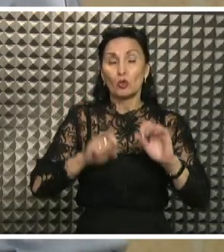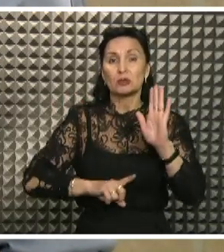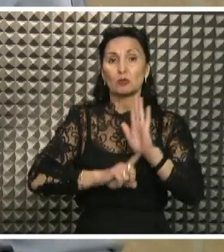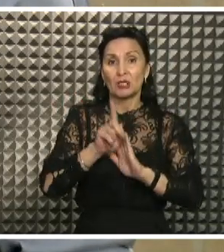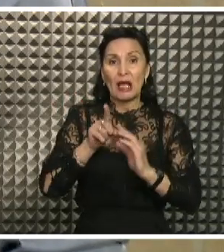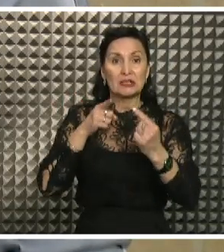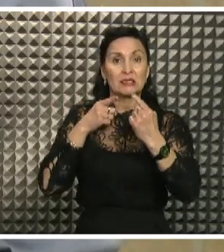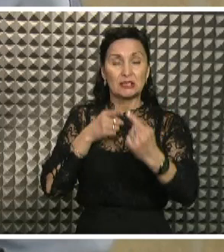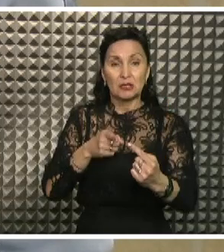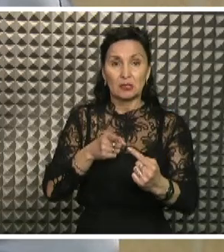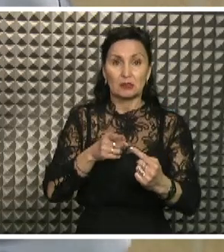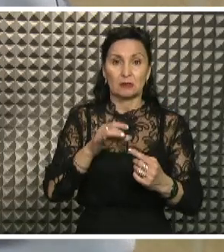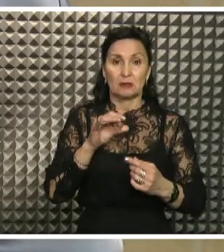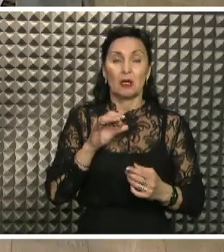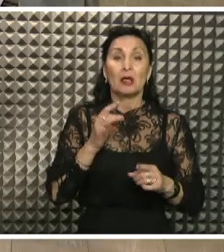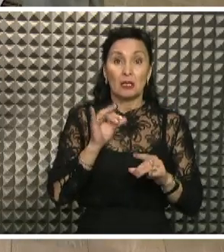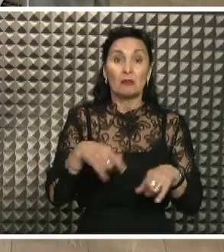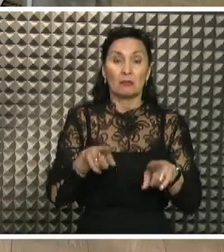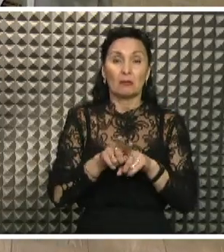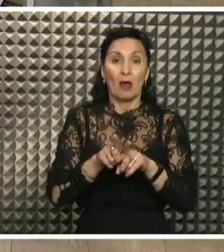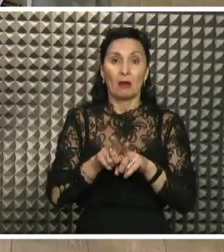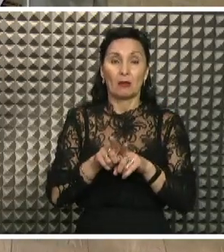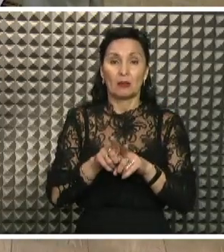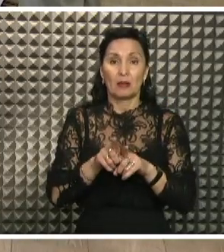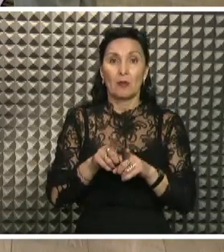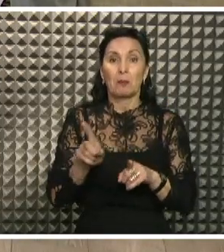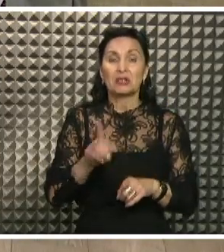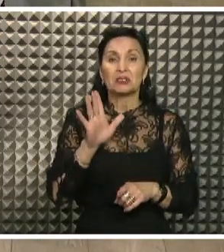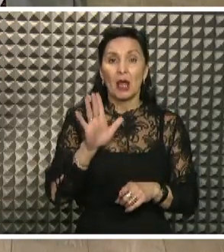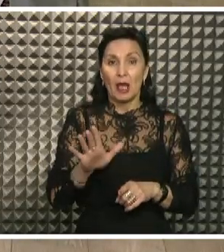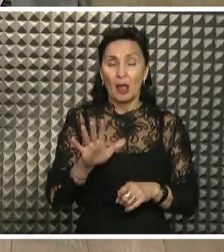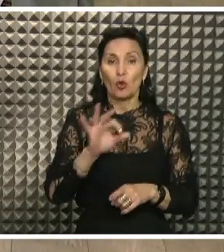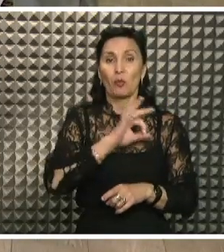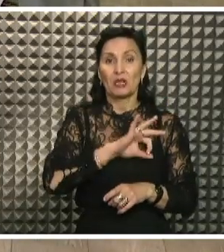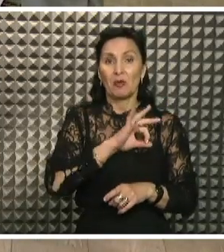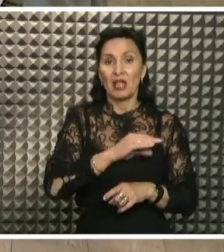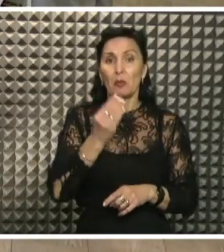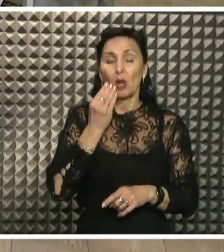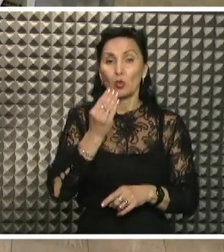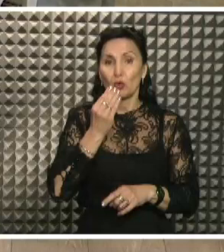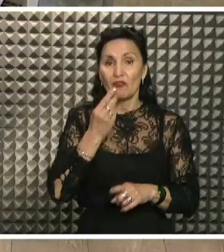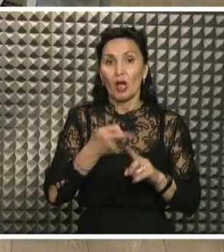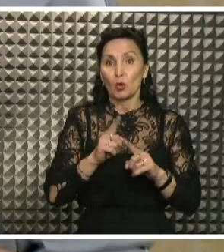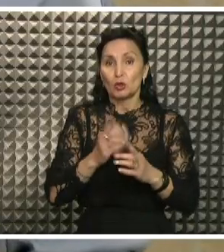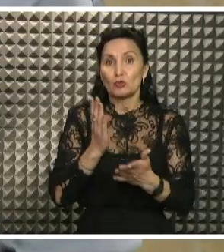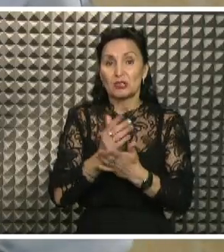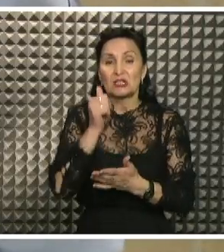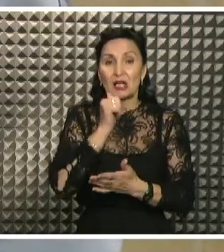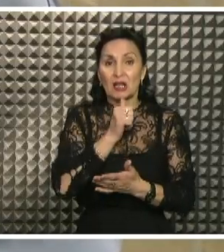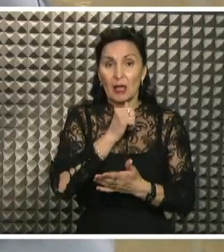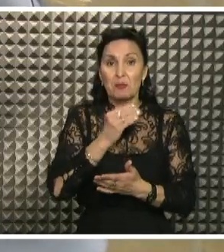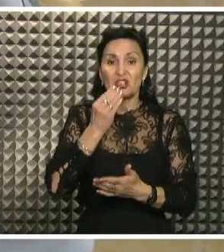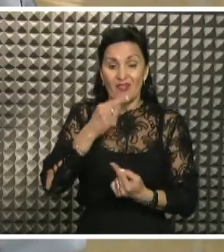синтез иммуноглобулинов класса G. Таким образом, постоянное употребление продуктов, которым существует скрытая